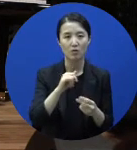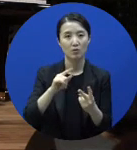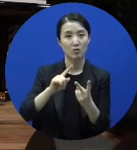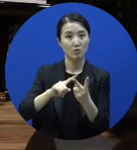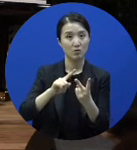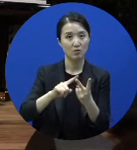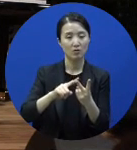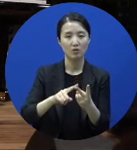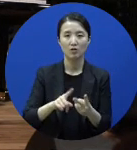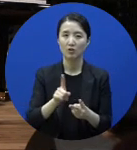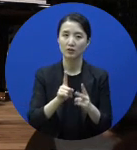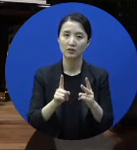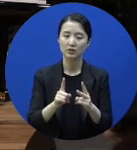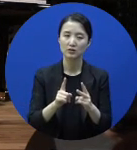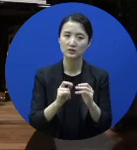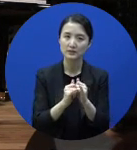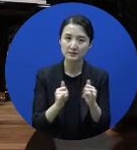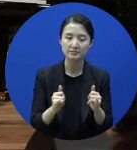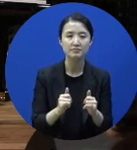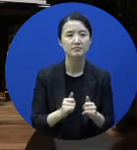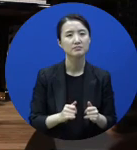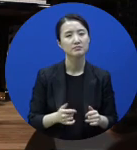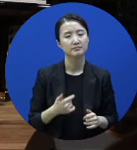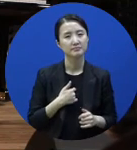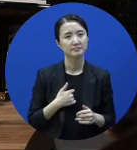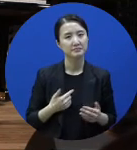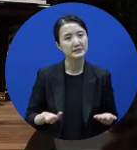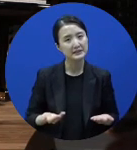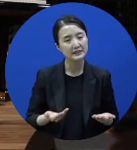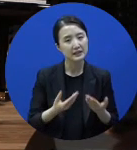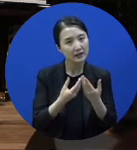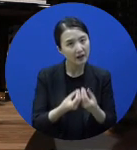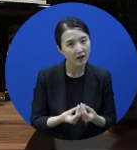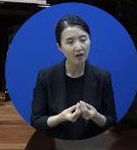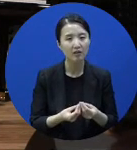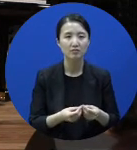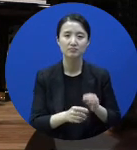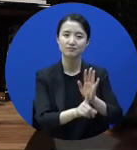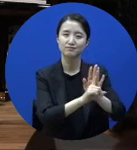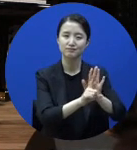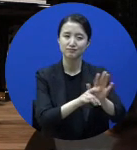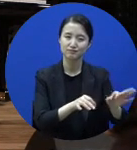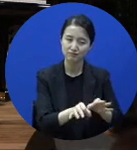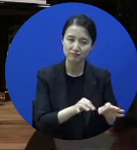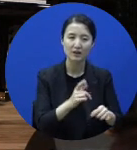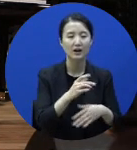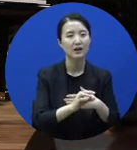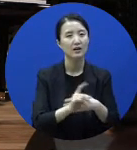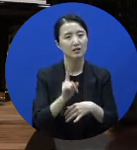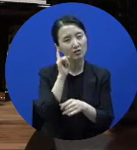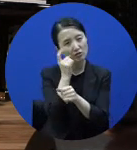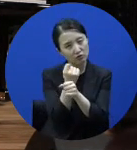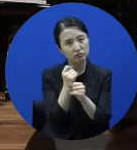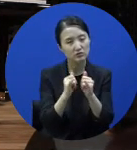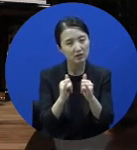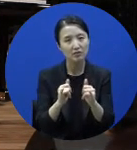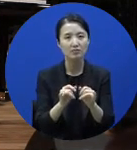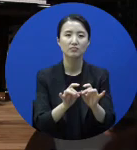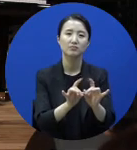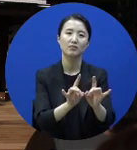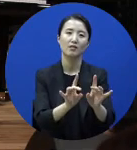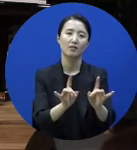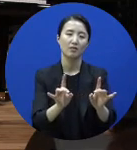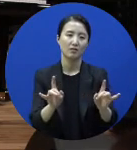어떤 분은 개발이고 어떤 분은 이제 영업을 하고 있는 분이에요. 그다음에 이제 어떤 분은 연구원이고요. 그러니까 외부 활동이 가장 저는